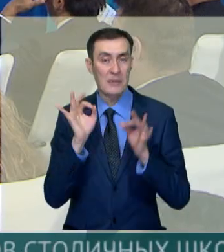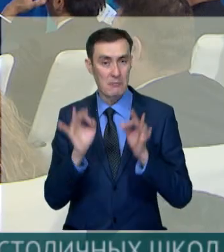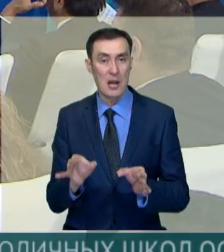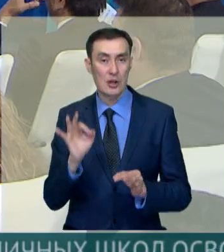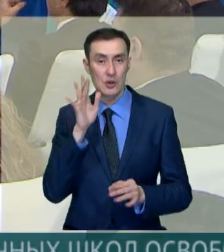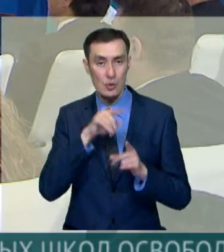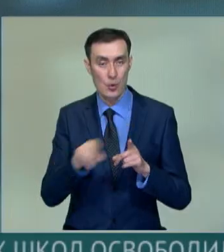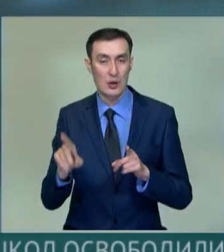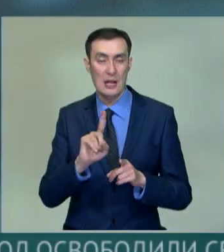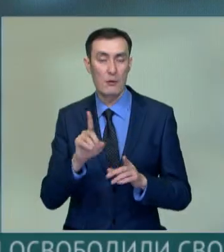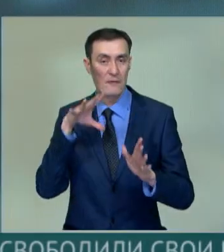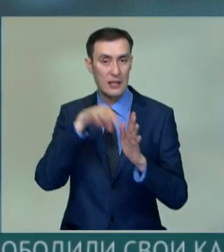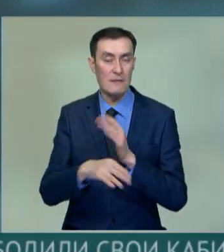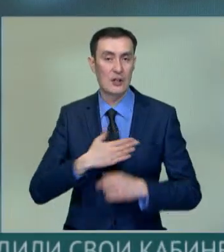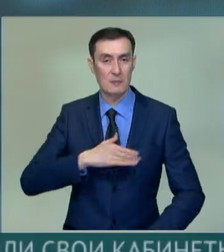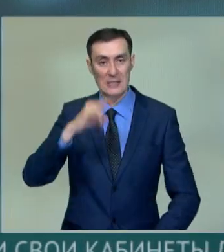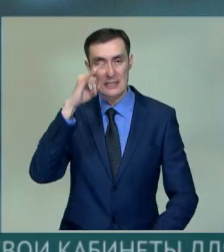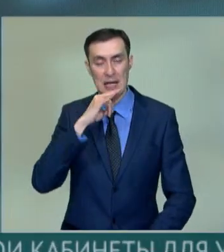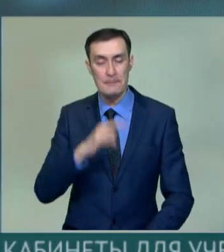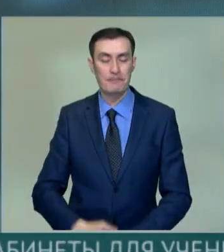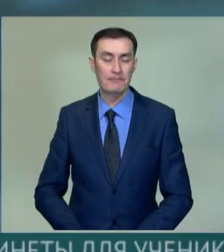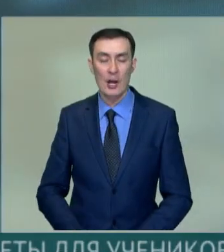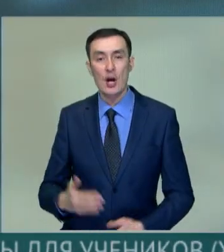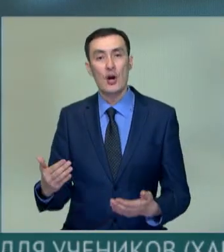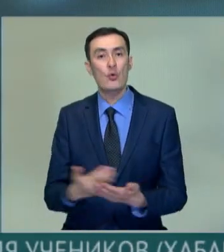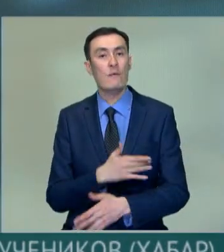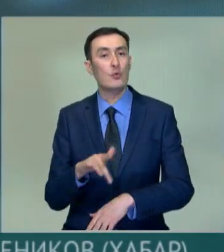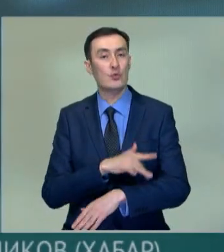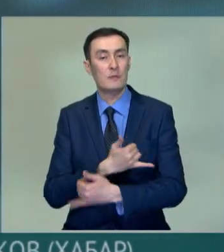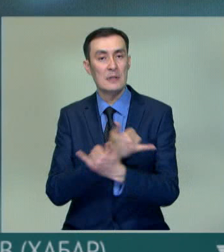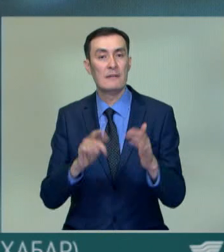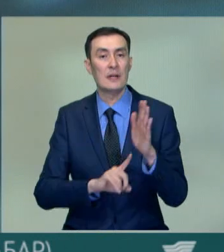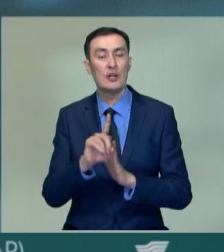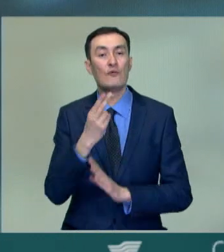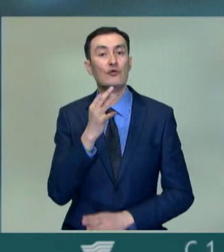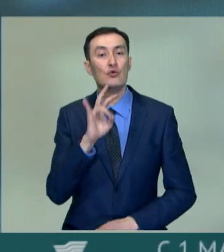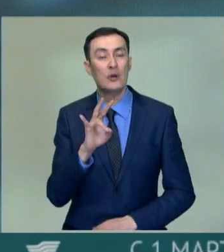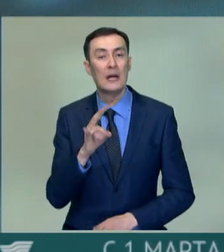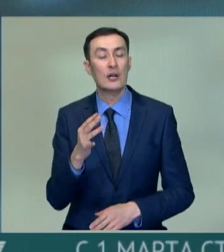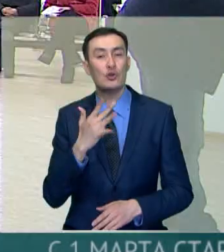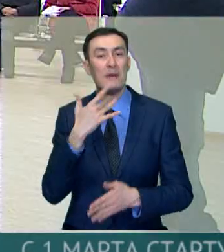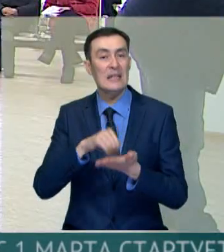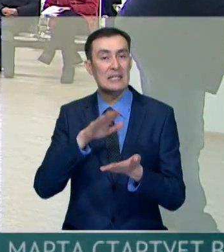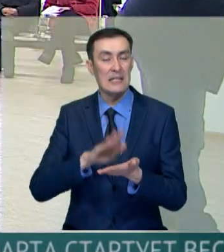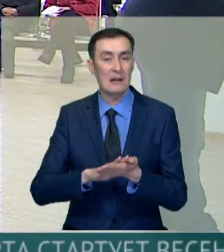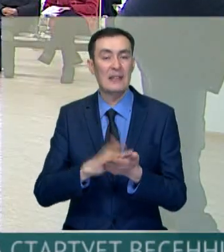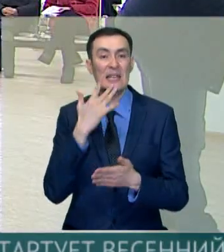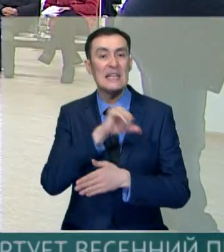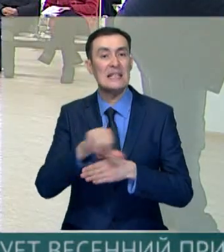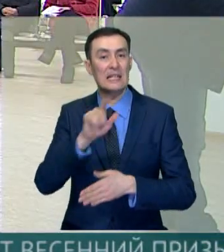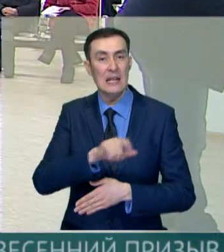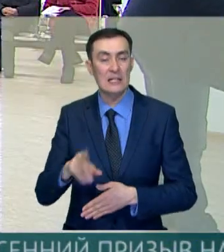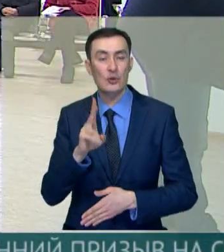стране. Новые услуги начали предоставлять в миграционных зонах. Там регистрируют иностранцев, временно прибывающих в